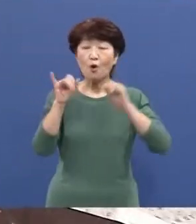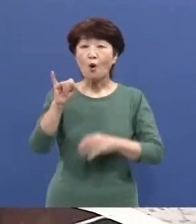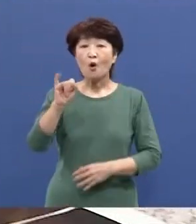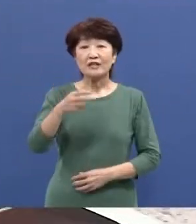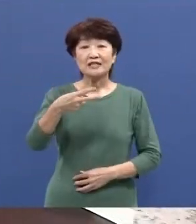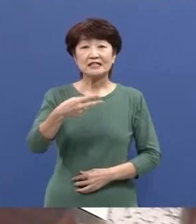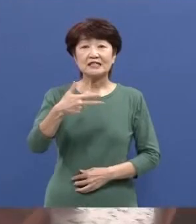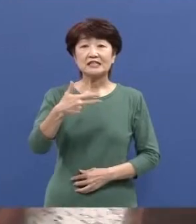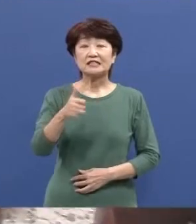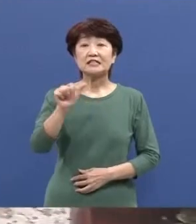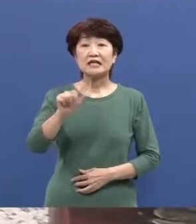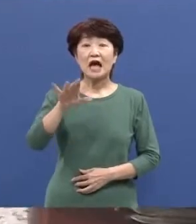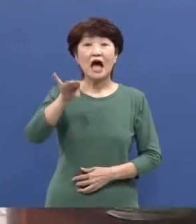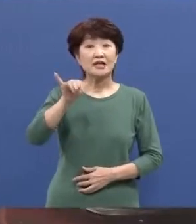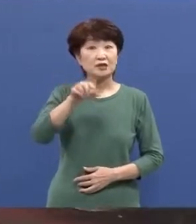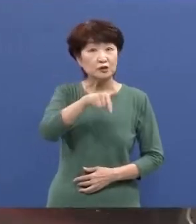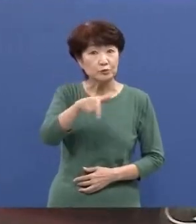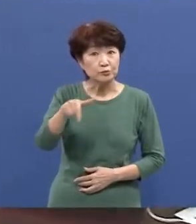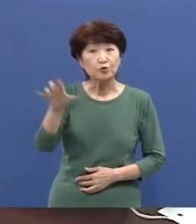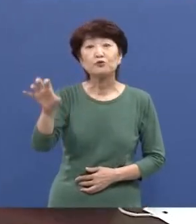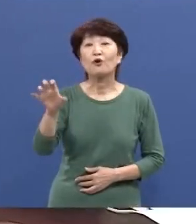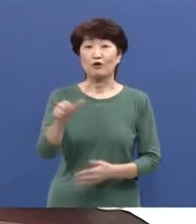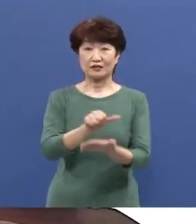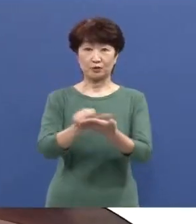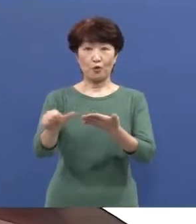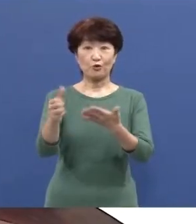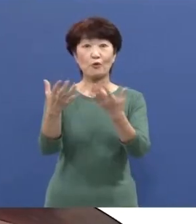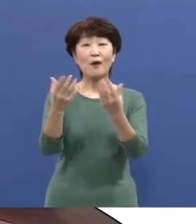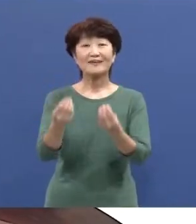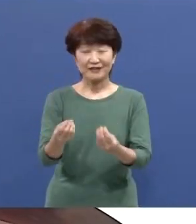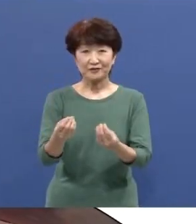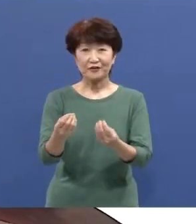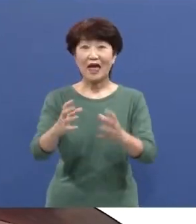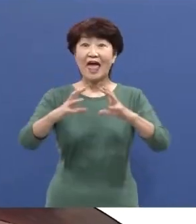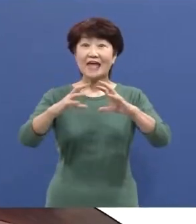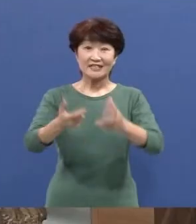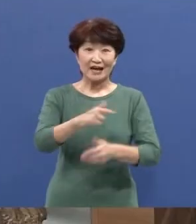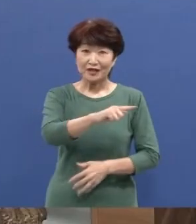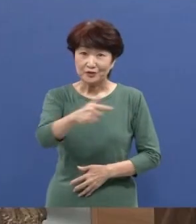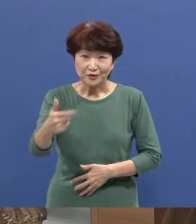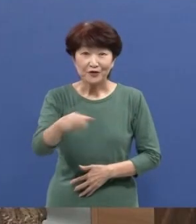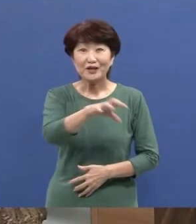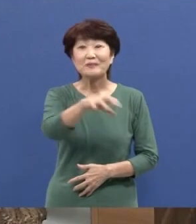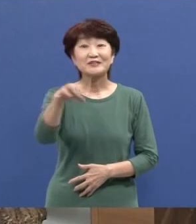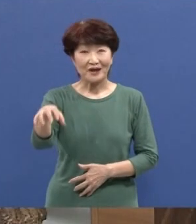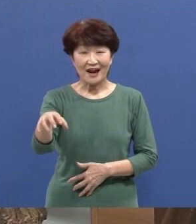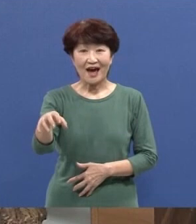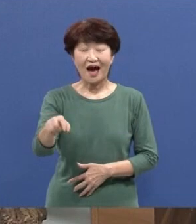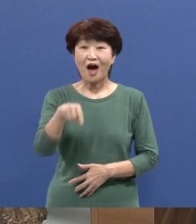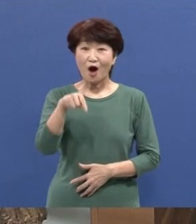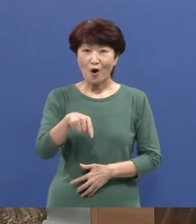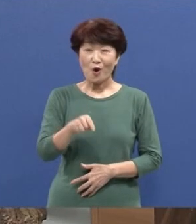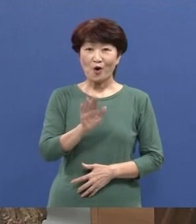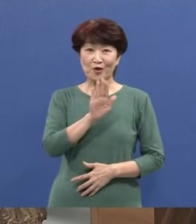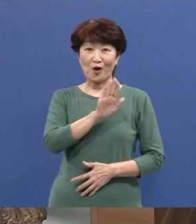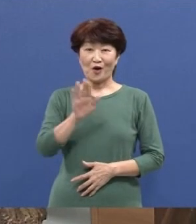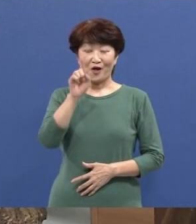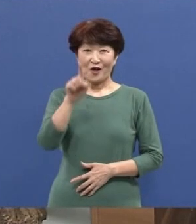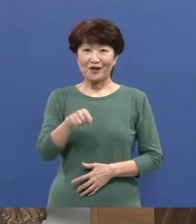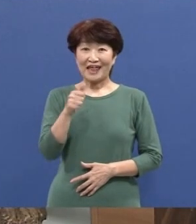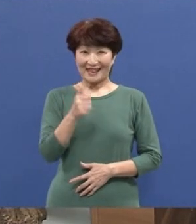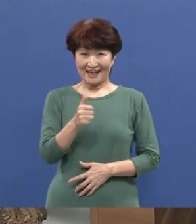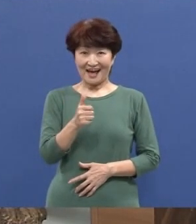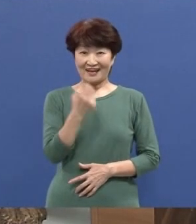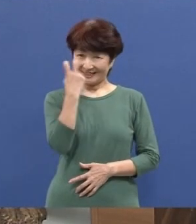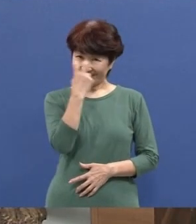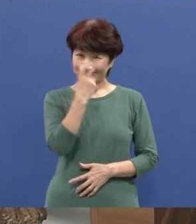という標本のデータベースで登録しているので、世界中どこからでもアクアピアの標本データが検索でき